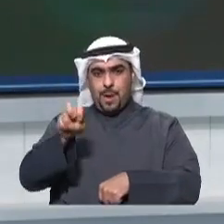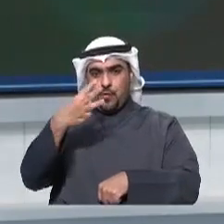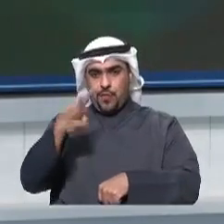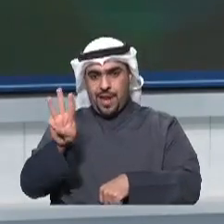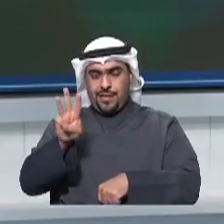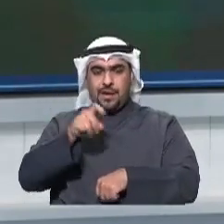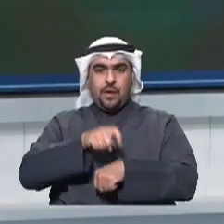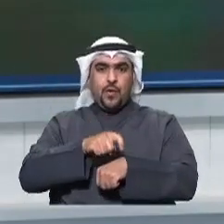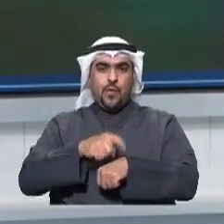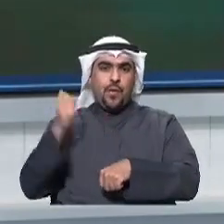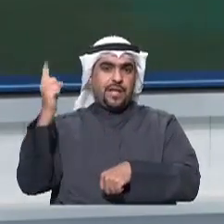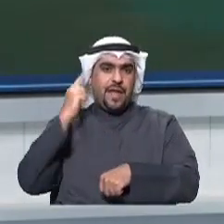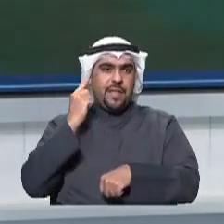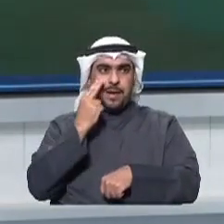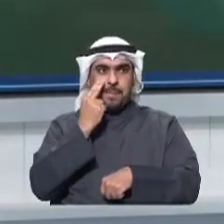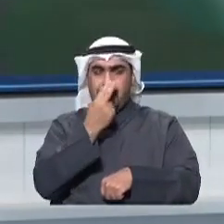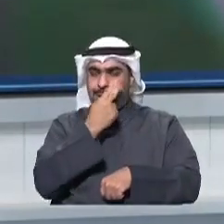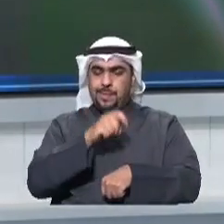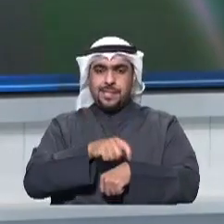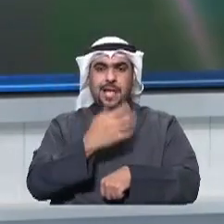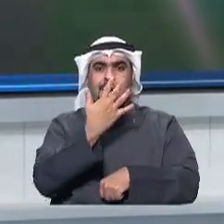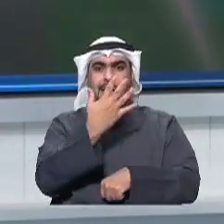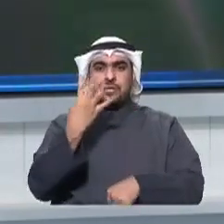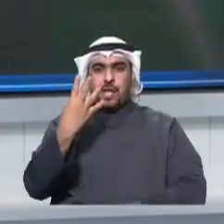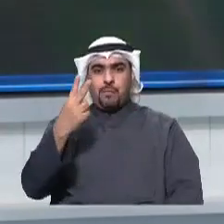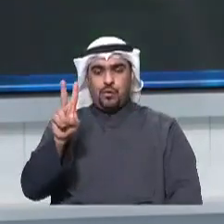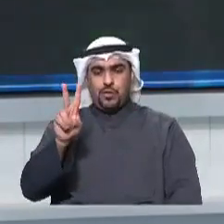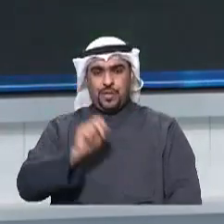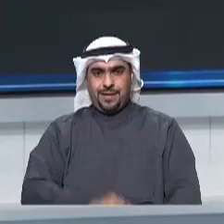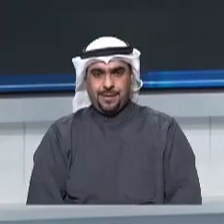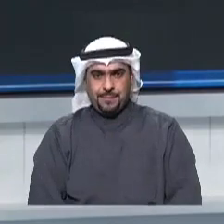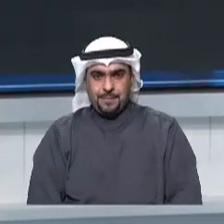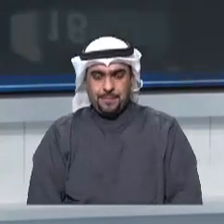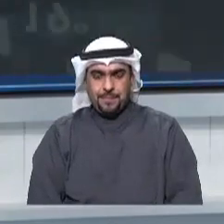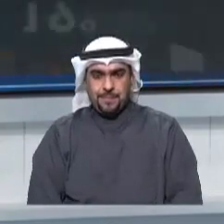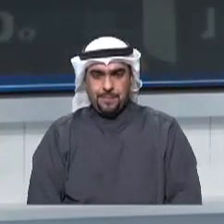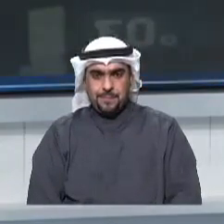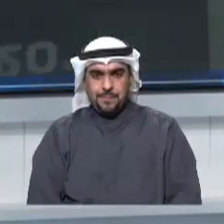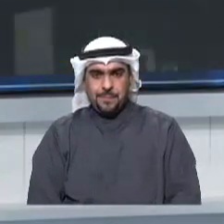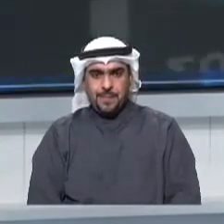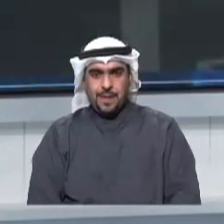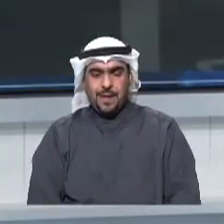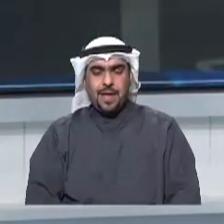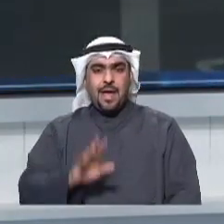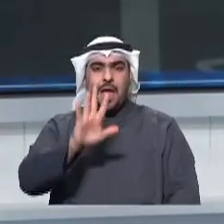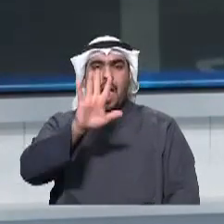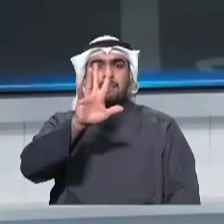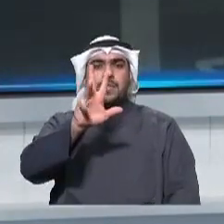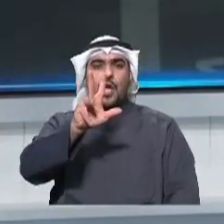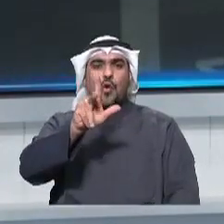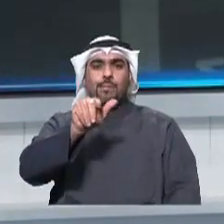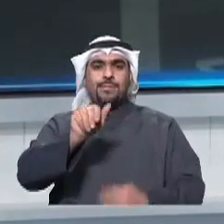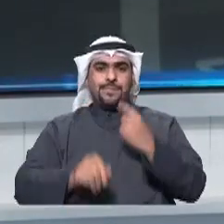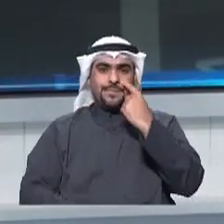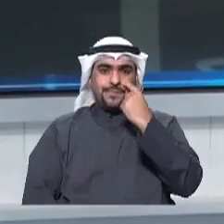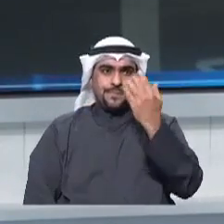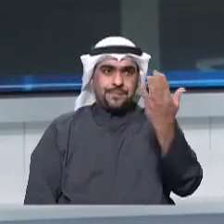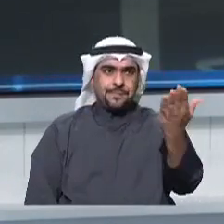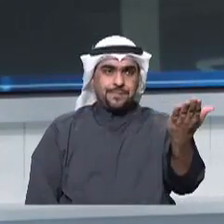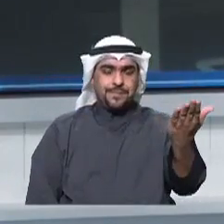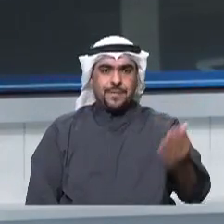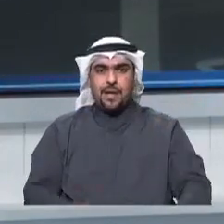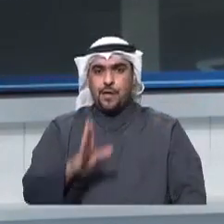6:38، أما غروب الشمس بمشيئة الله الساعة 5:24. أما الأجواء المتوقعة خلال 5 أيام